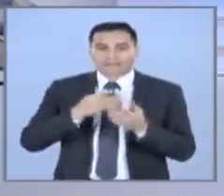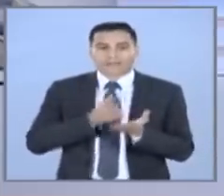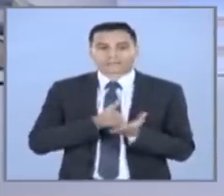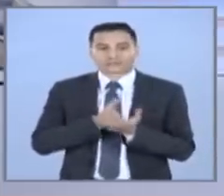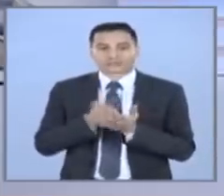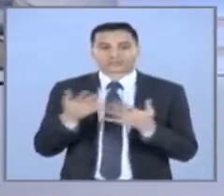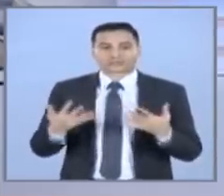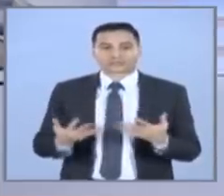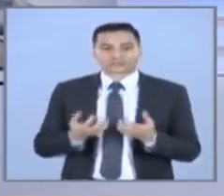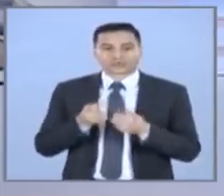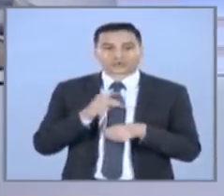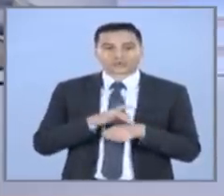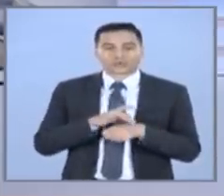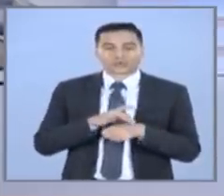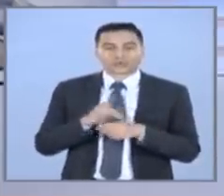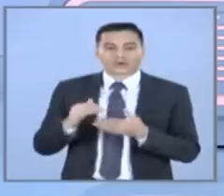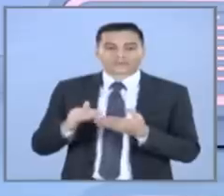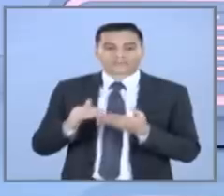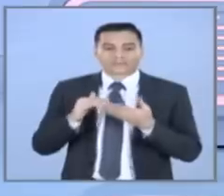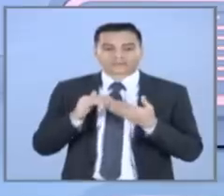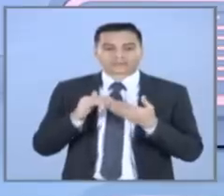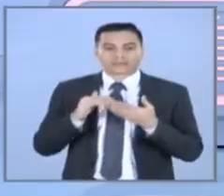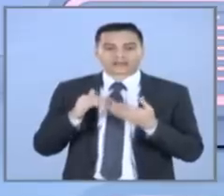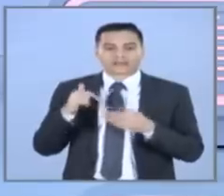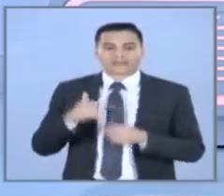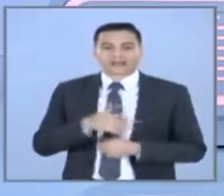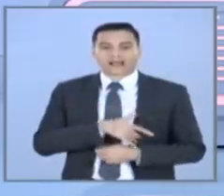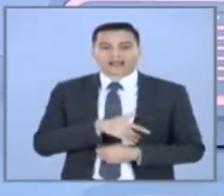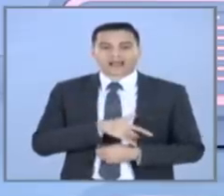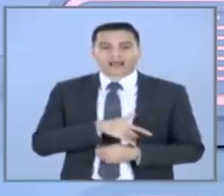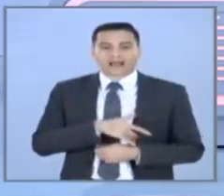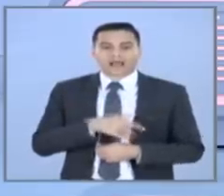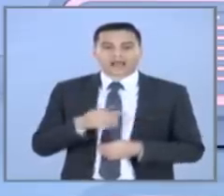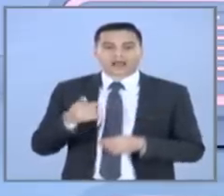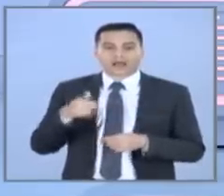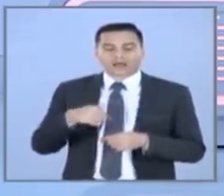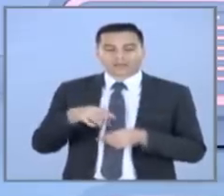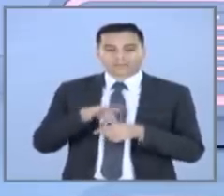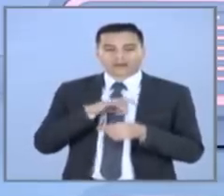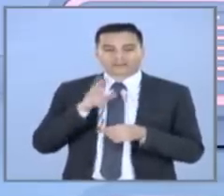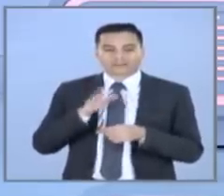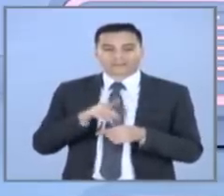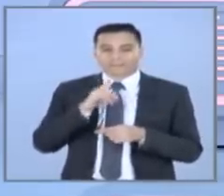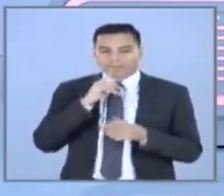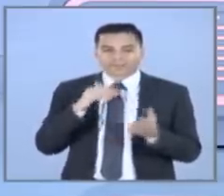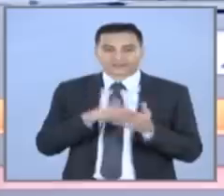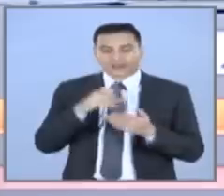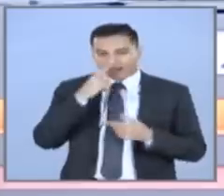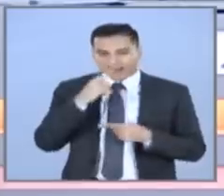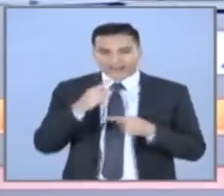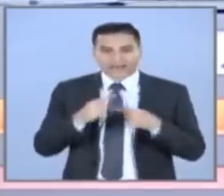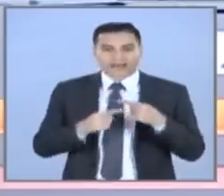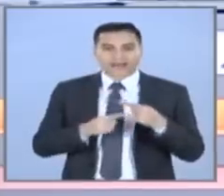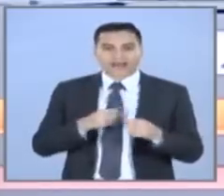ويمكن الدكتورة بتساعدني برضو في قسم الكلى وأخدت العدوى لكن برضو بعد ما خفينا استمرينا في